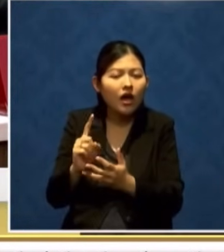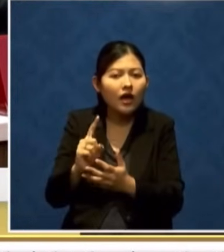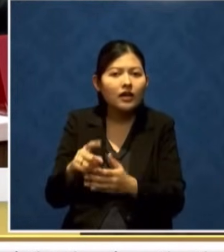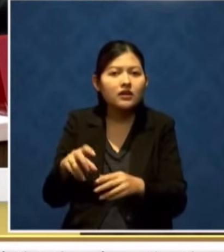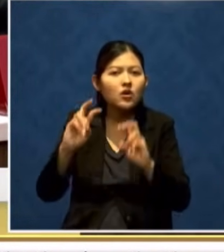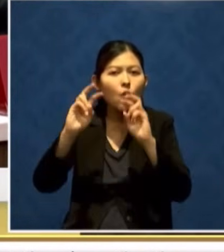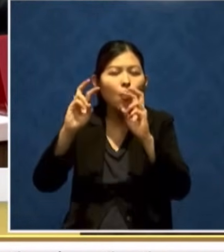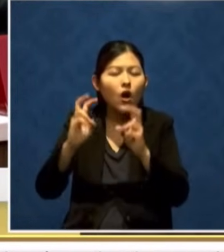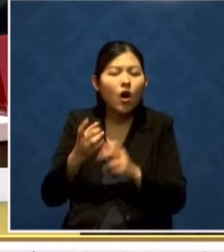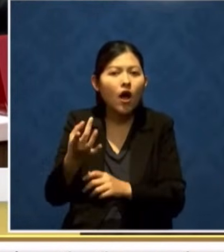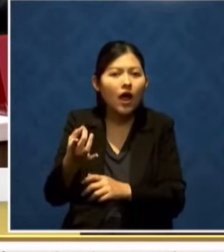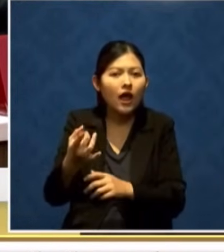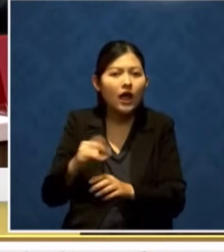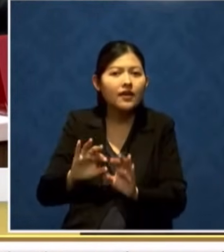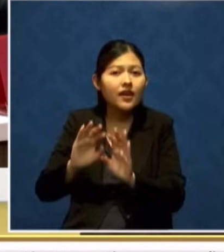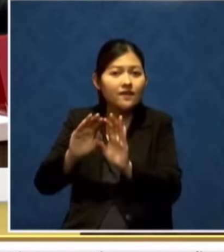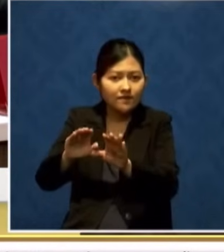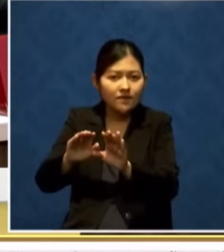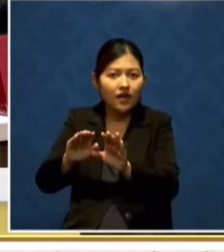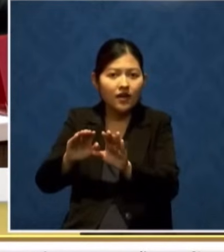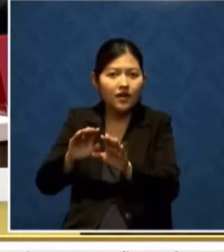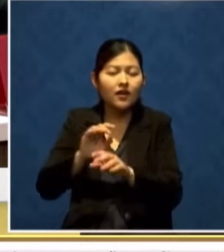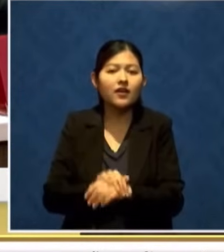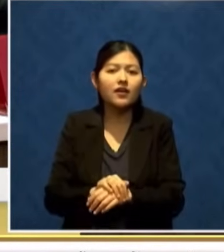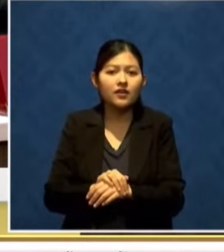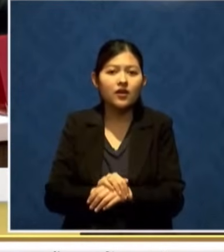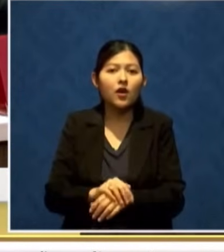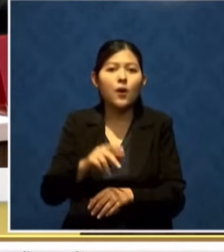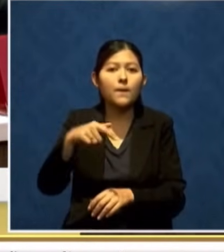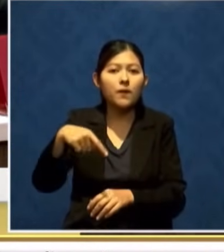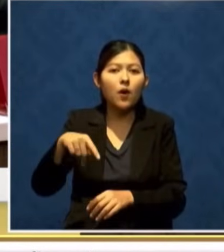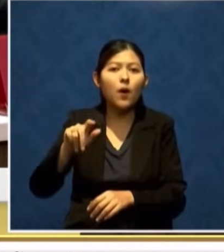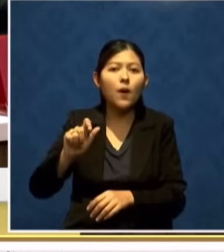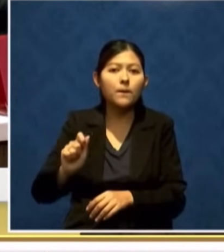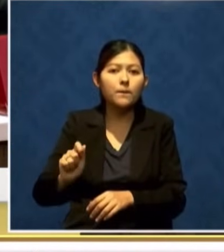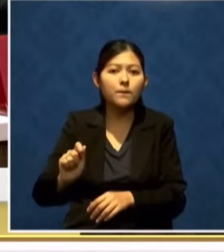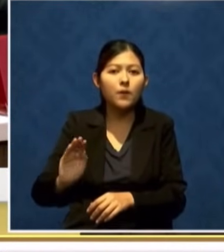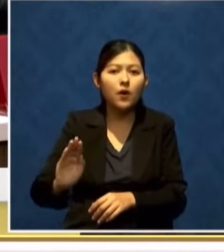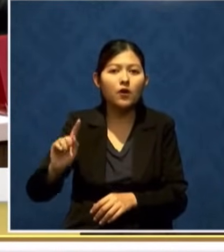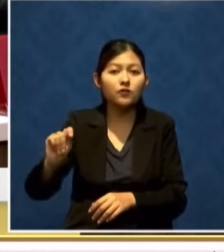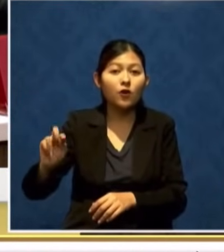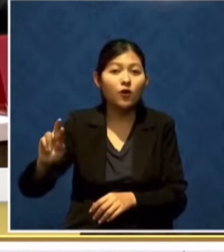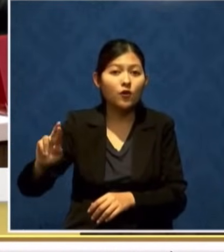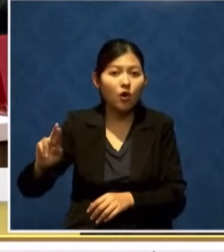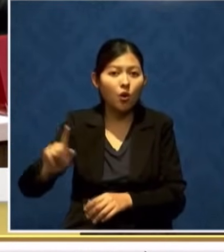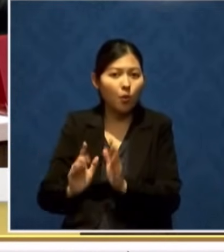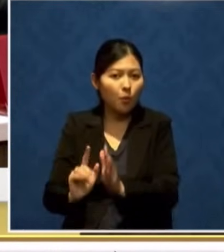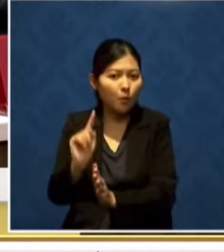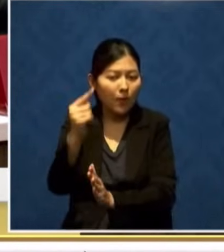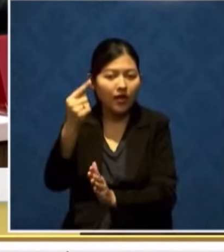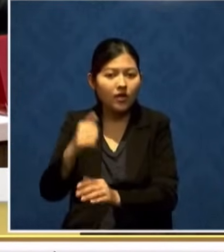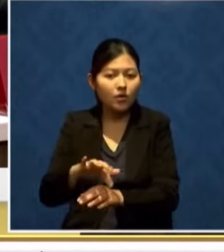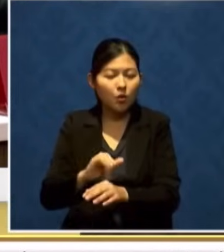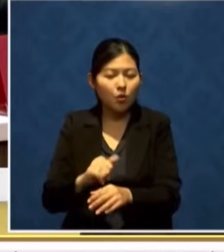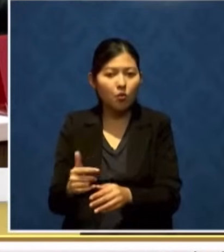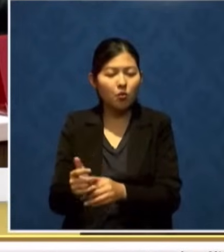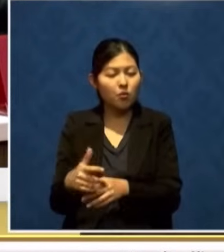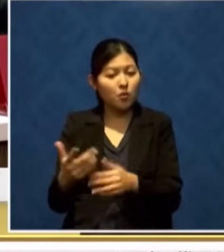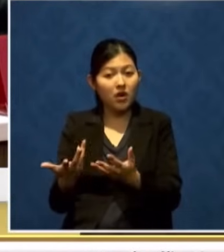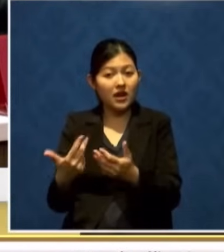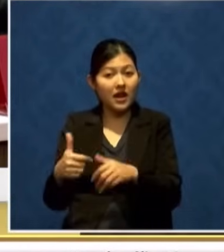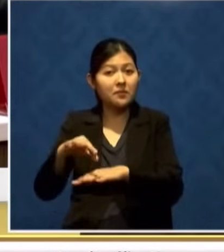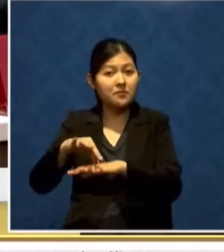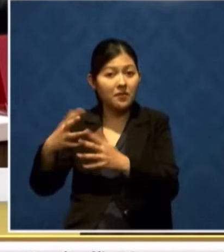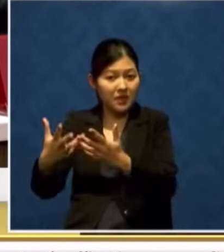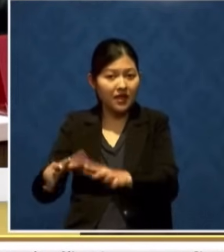ฝากเป็นผลงานของผบตรคนใหม่ซึ่งได้รับปั๊บผมก็ชื่นชมยินดีไปจับยา